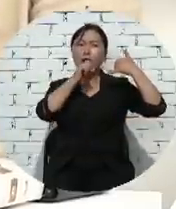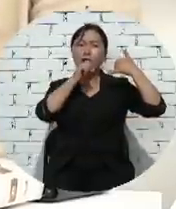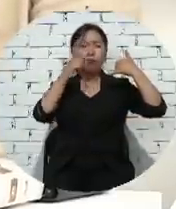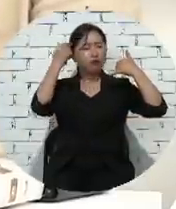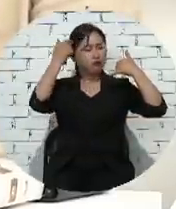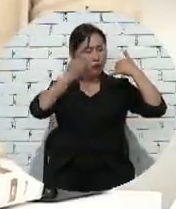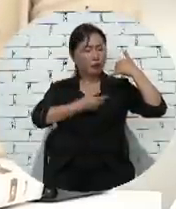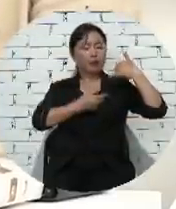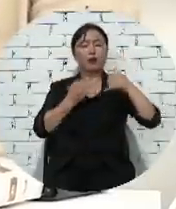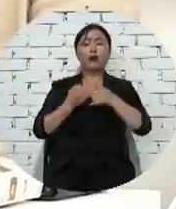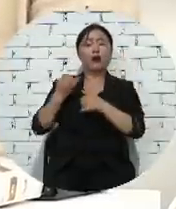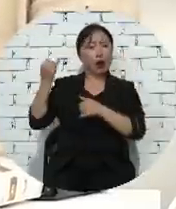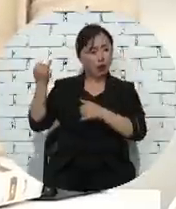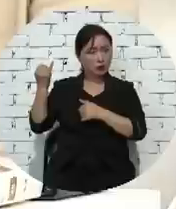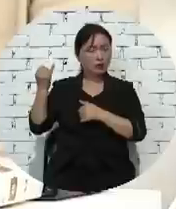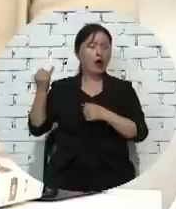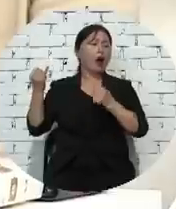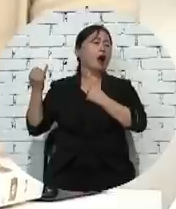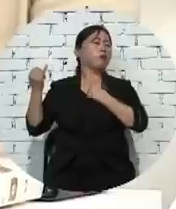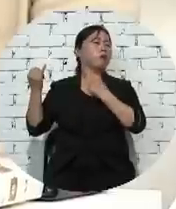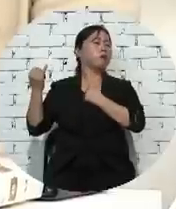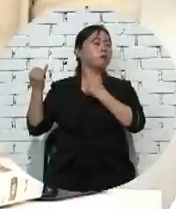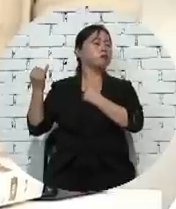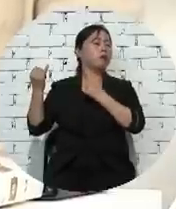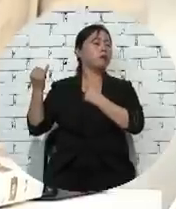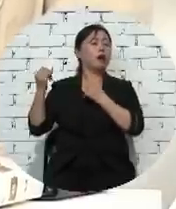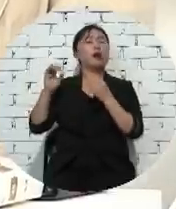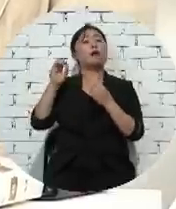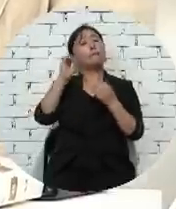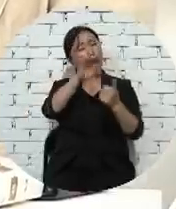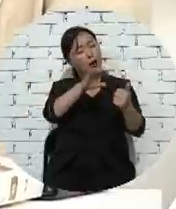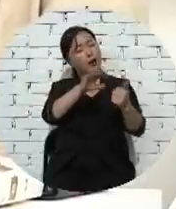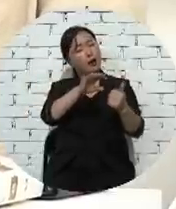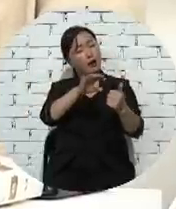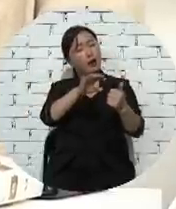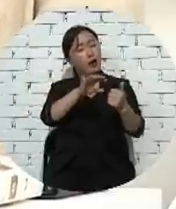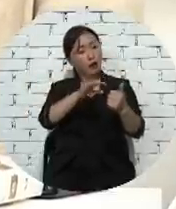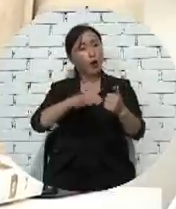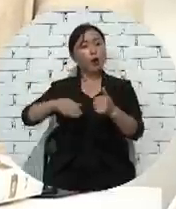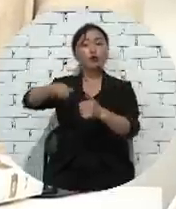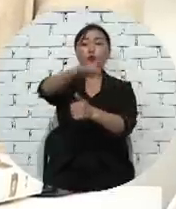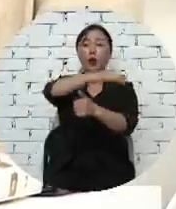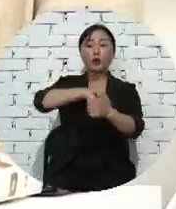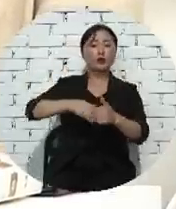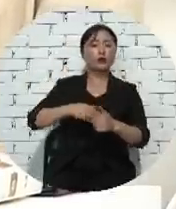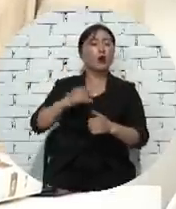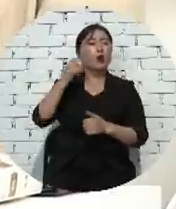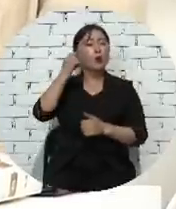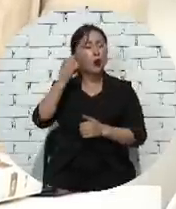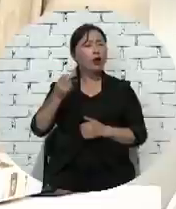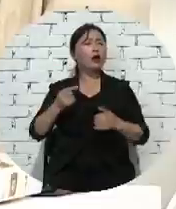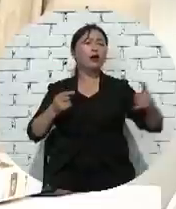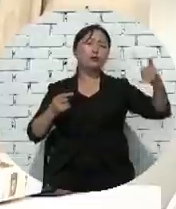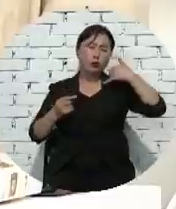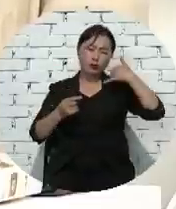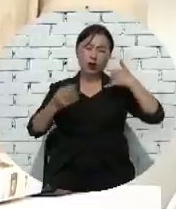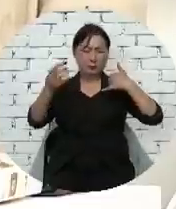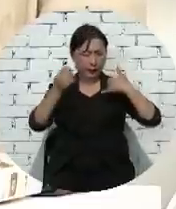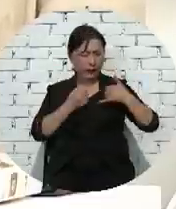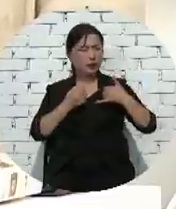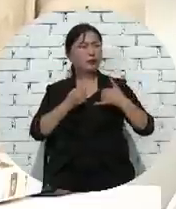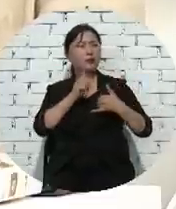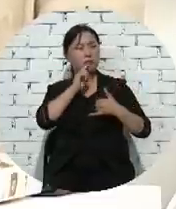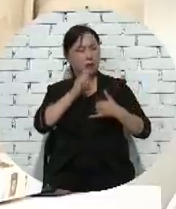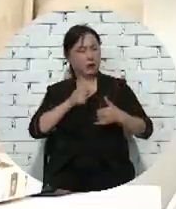하니 저희 식구가 답답하니까 그냥 얘기를 해서 사실은 전화 주변에서나 왜 그런 전화 받아서 쓸데없는